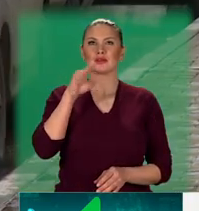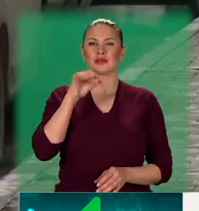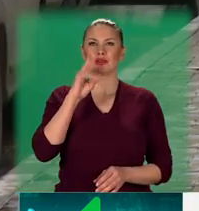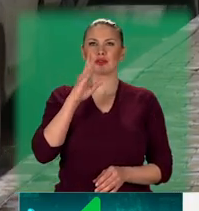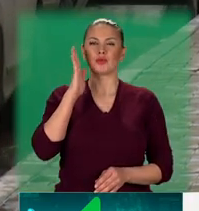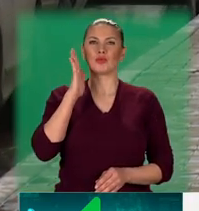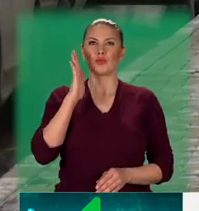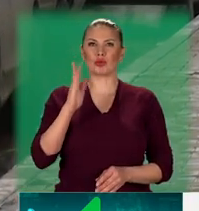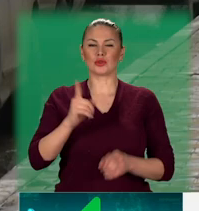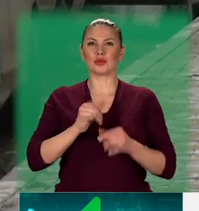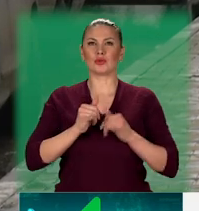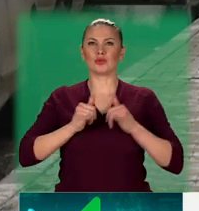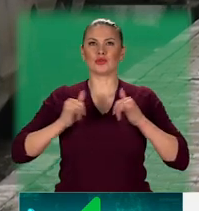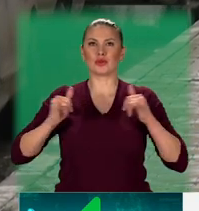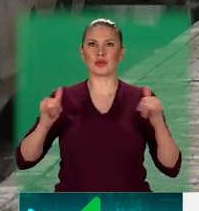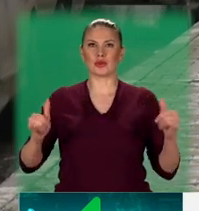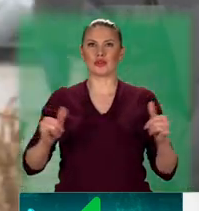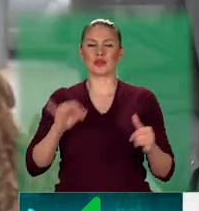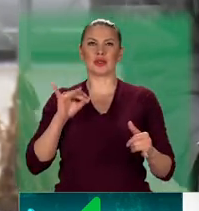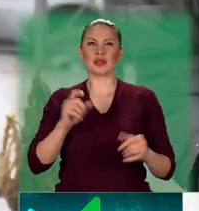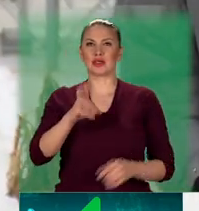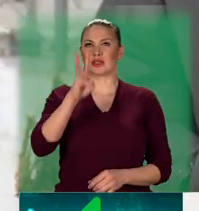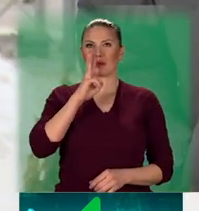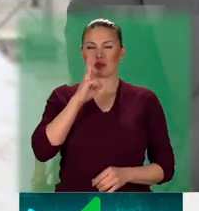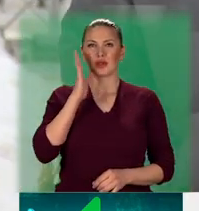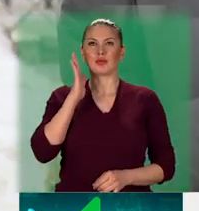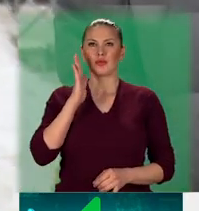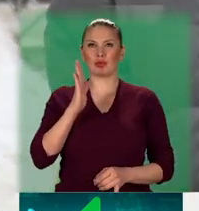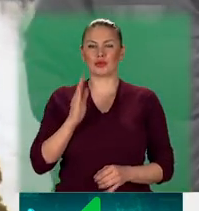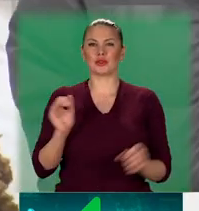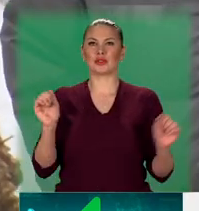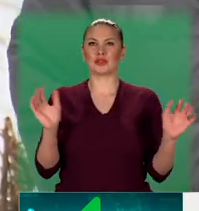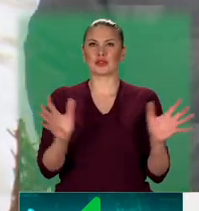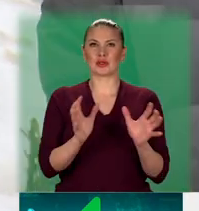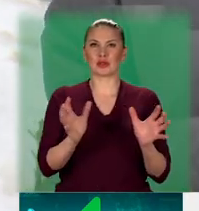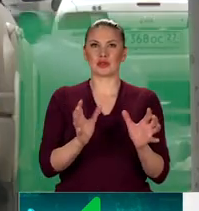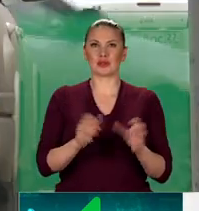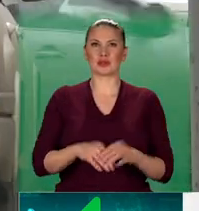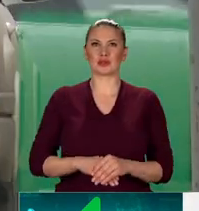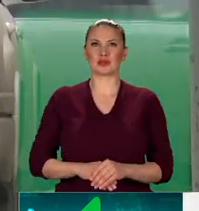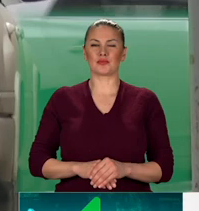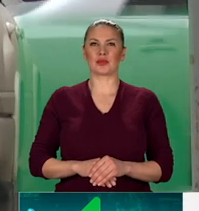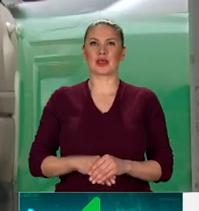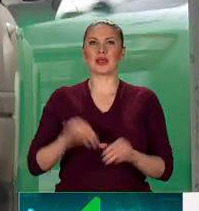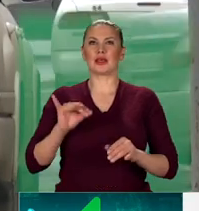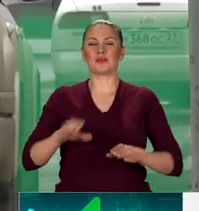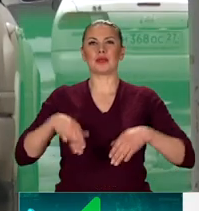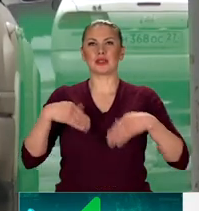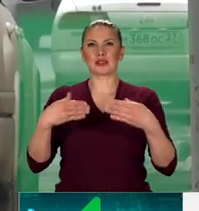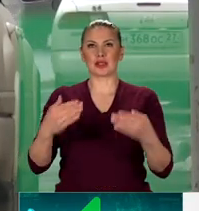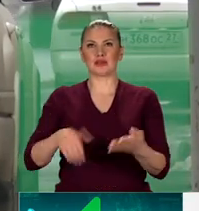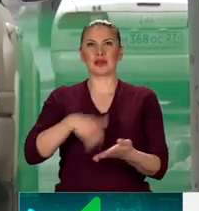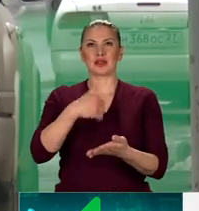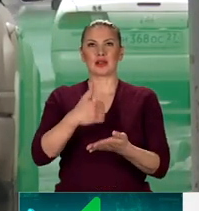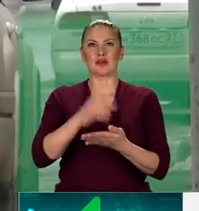что заработная плата сотрудников должна сохраняться. Вместе с тем, глава государства предоставил губернаторам право решать, какой режим должен